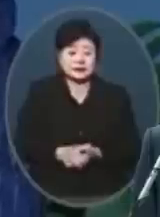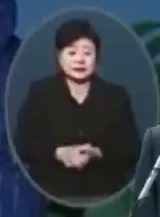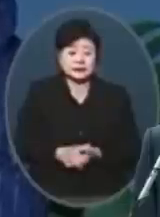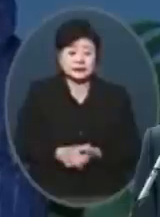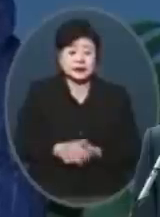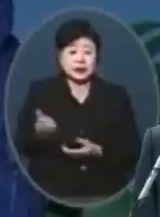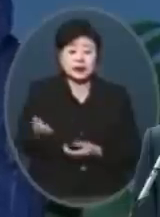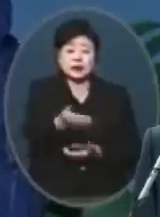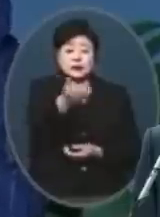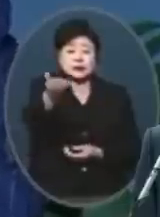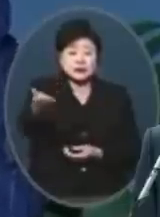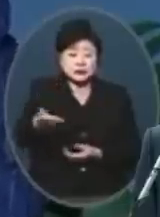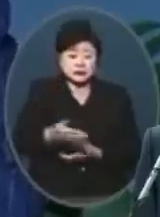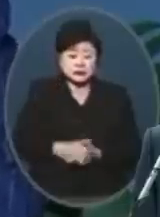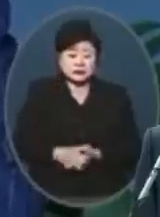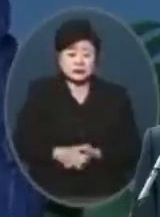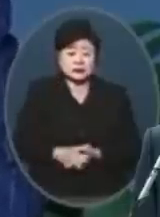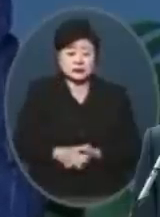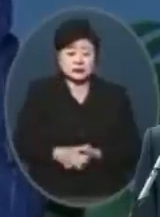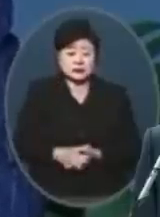여러분,